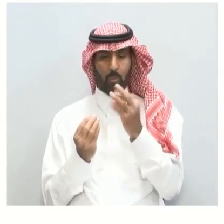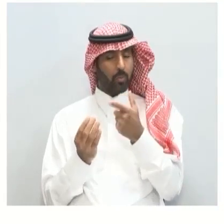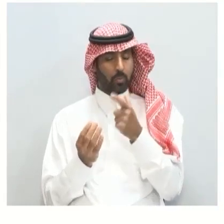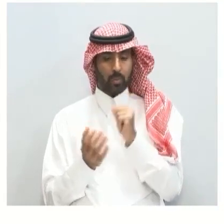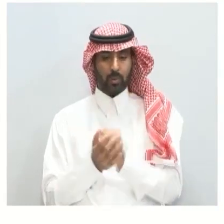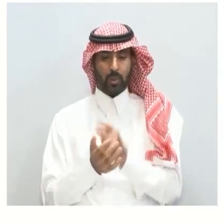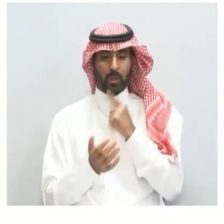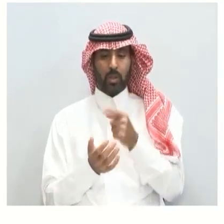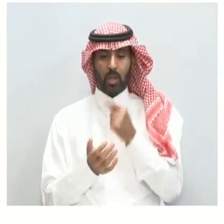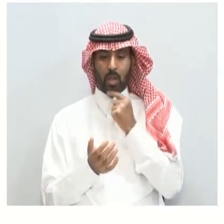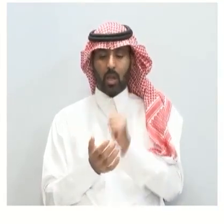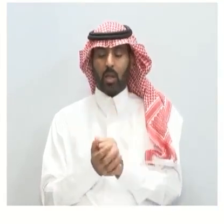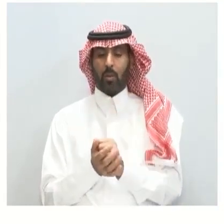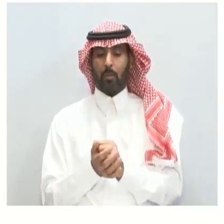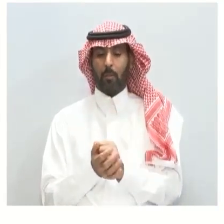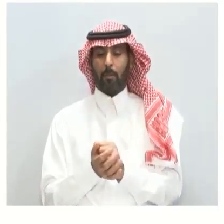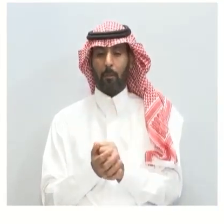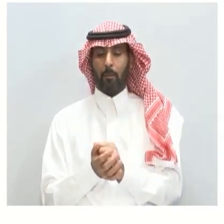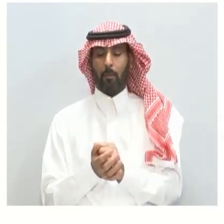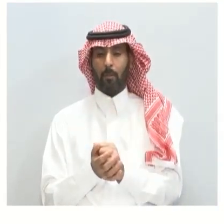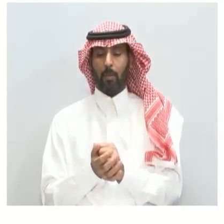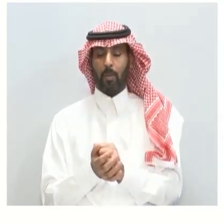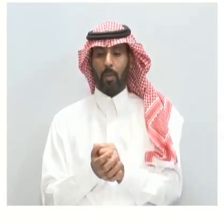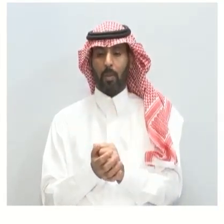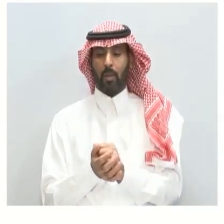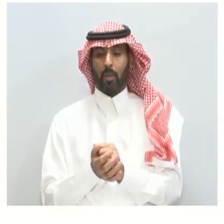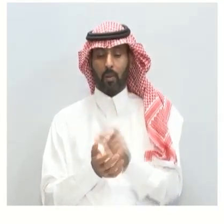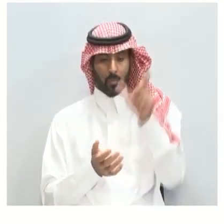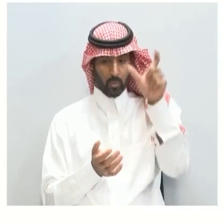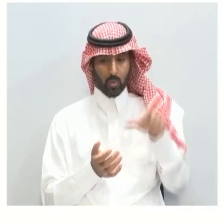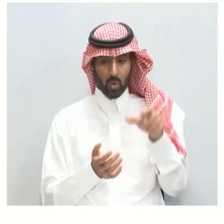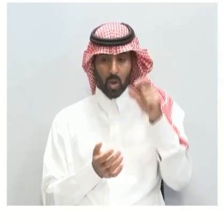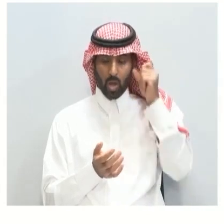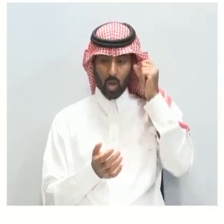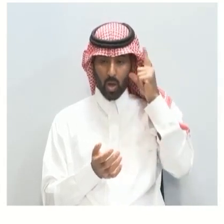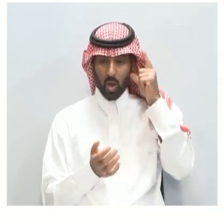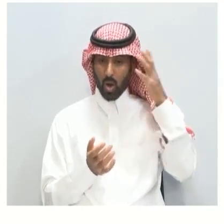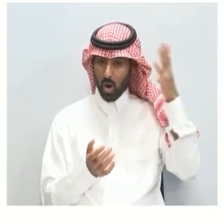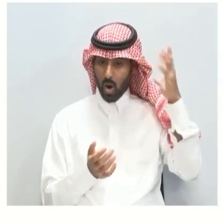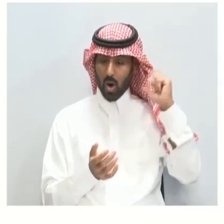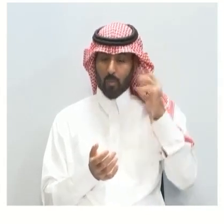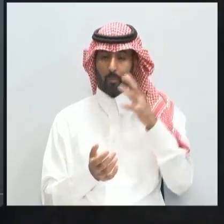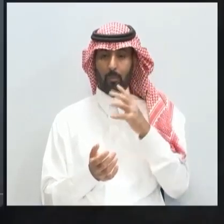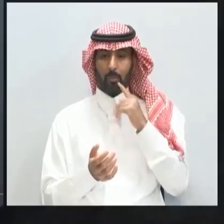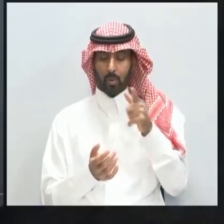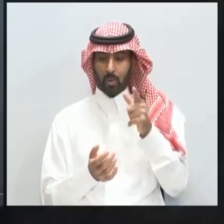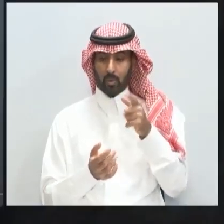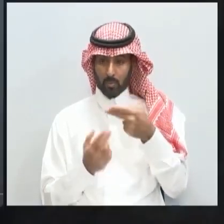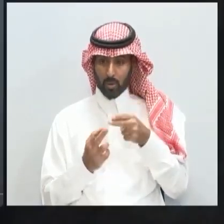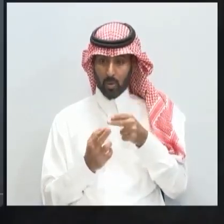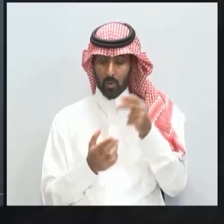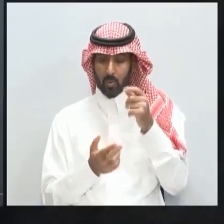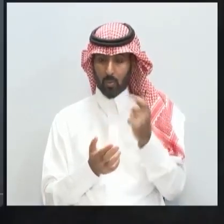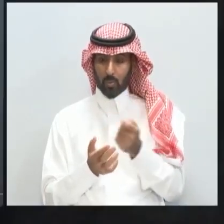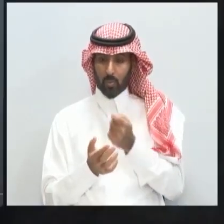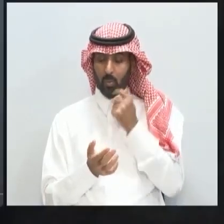حديثنا عن علم القران الكريم الذين اصلوا لعلومه وياتي معنا من اولئك العلماء الذين اصلوا لعلومه